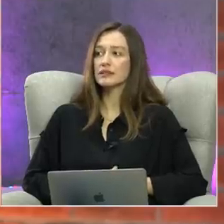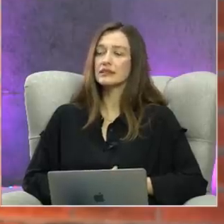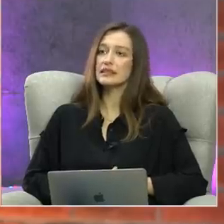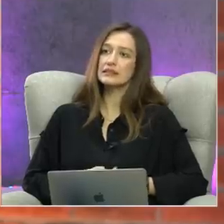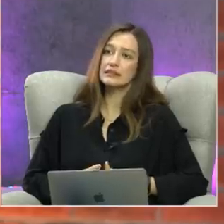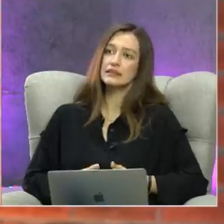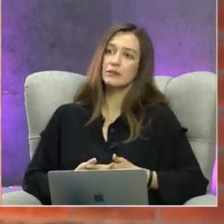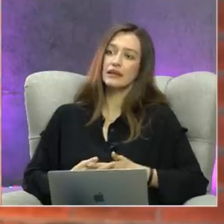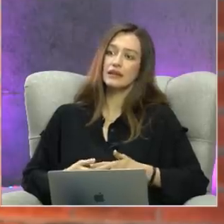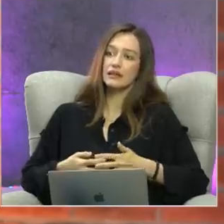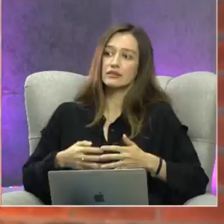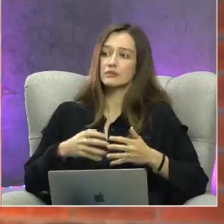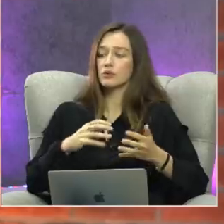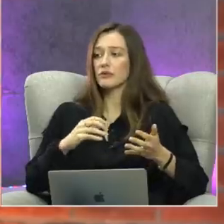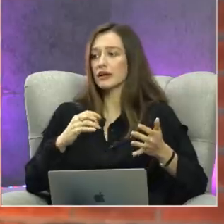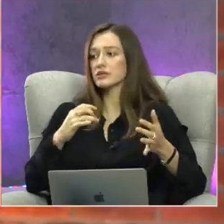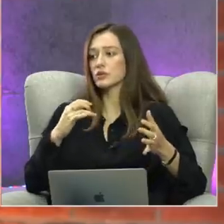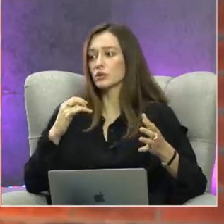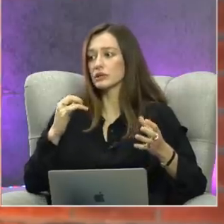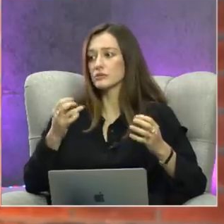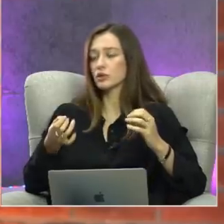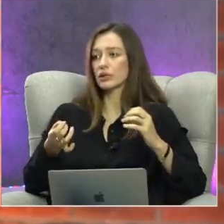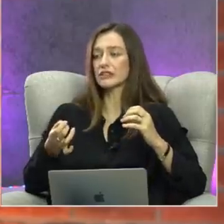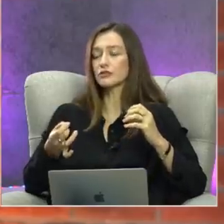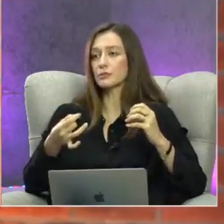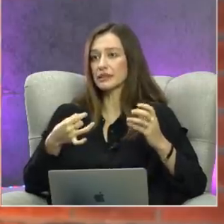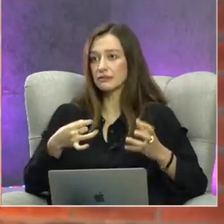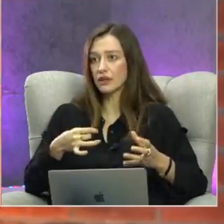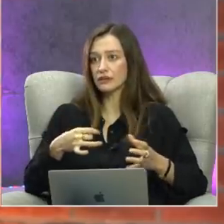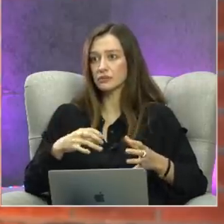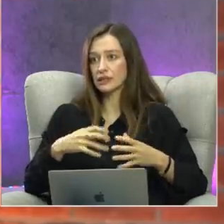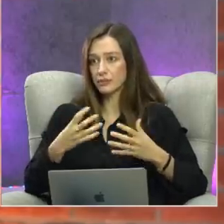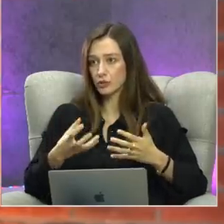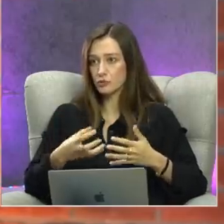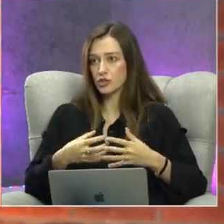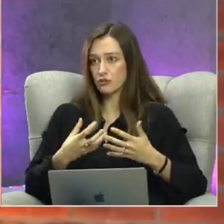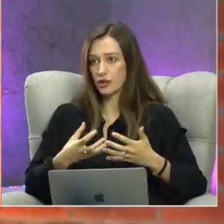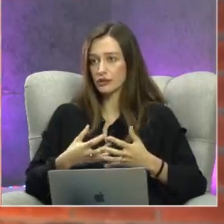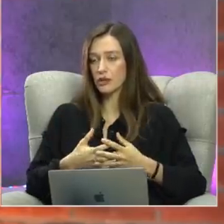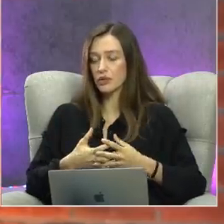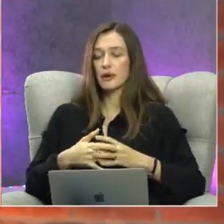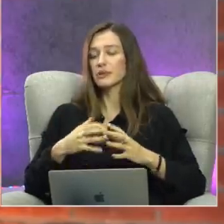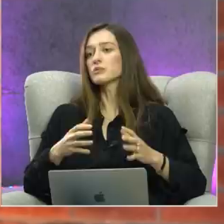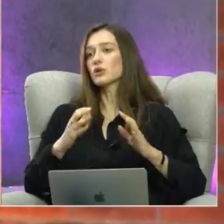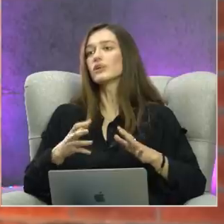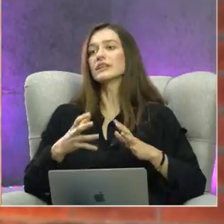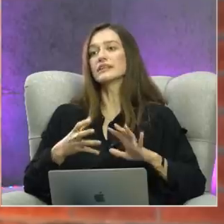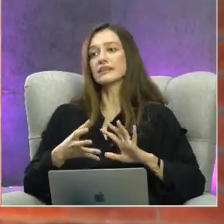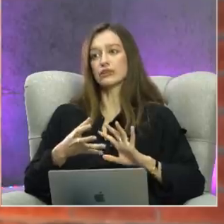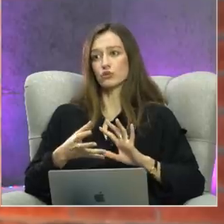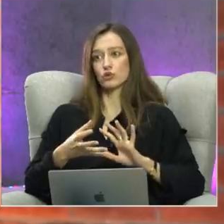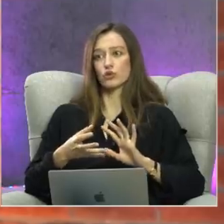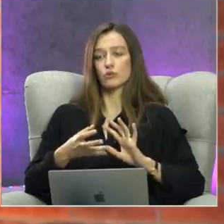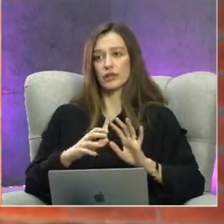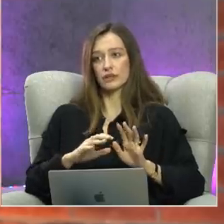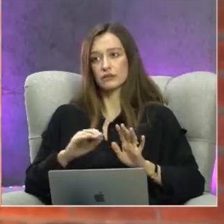hani tabii. Altında kesinlikle belki arketip olabilir işte öğrenilmiş kolektif bir bilgi vardır. Bilmiyoruz bir şey vardır ama ya bir nabza öğrenildiğini